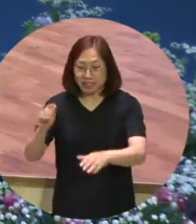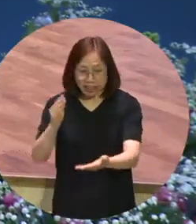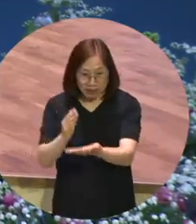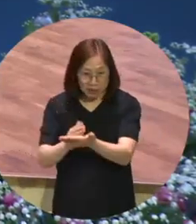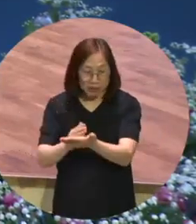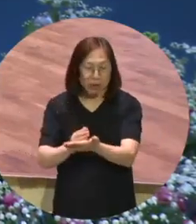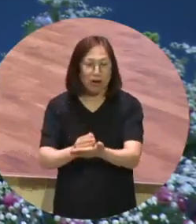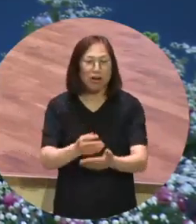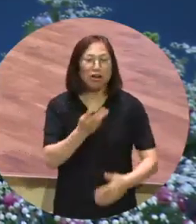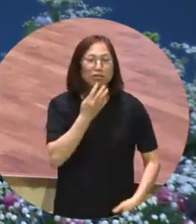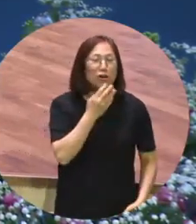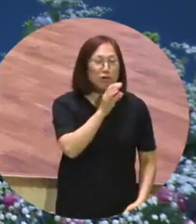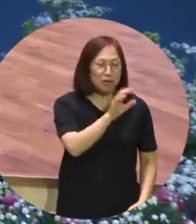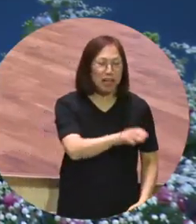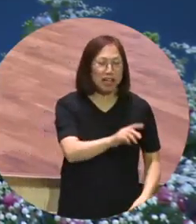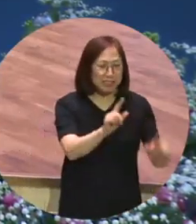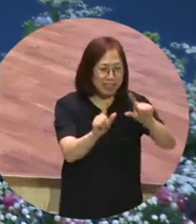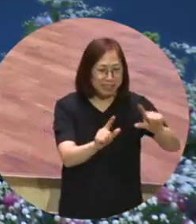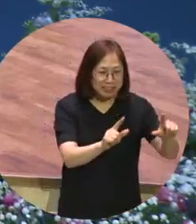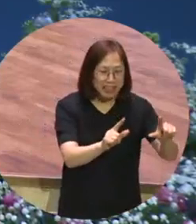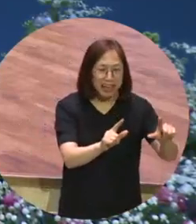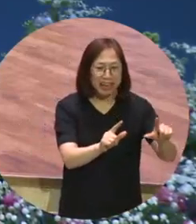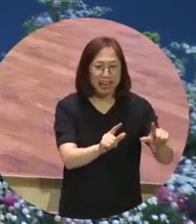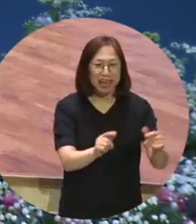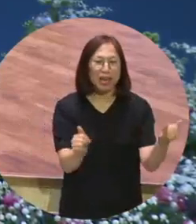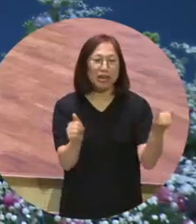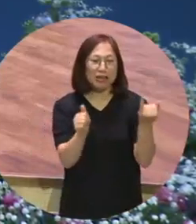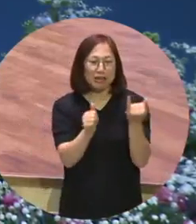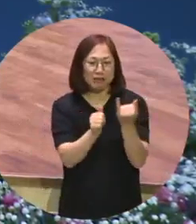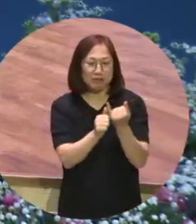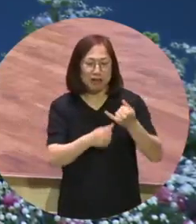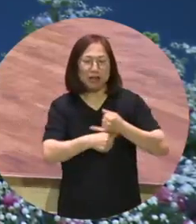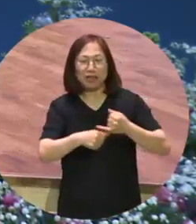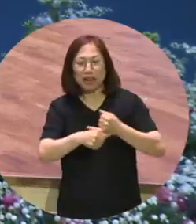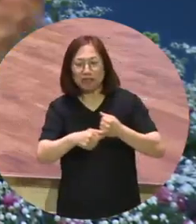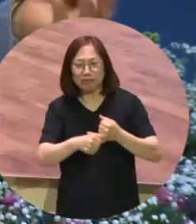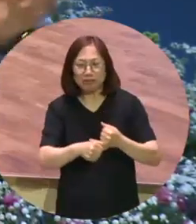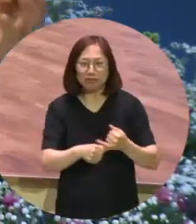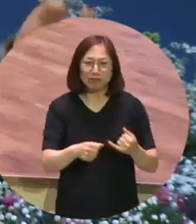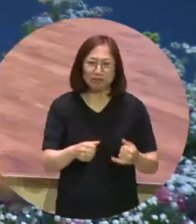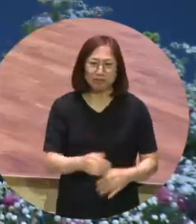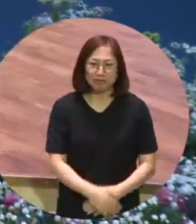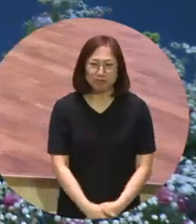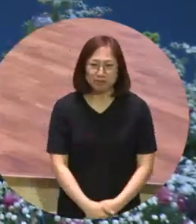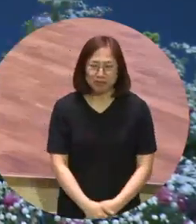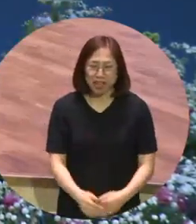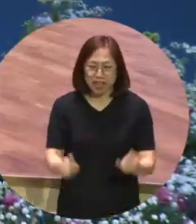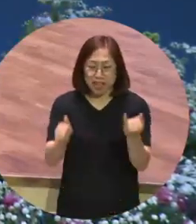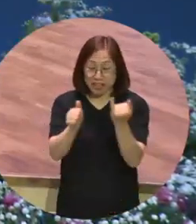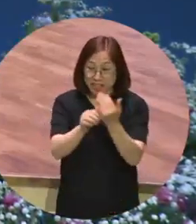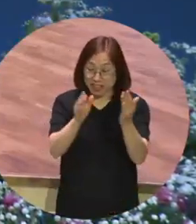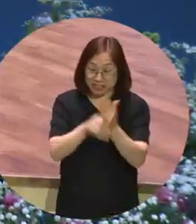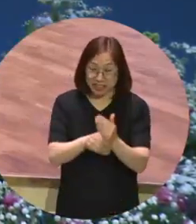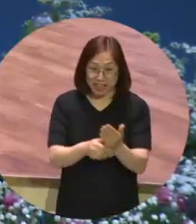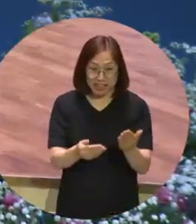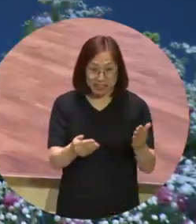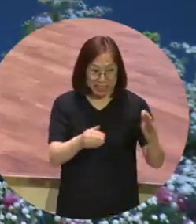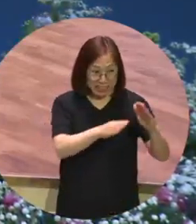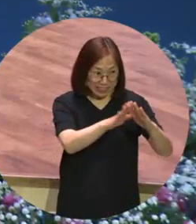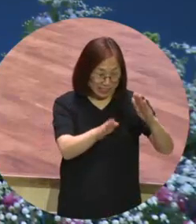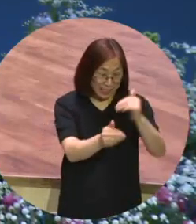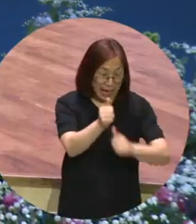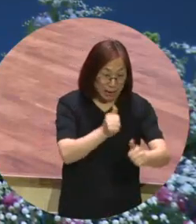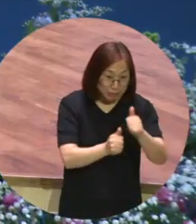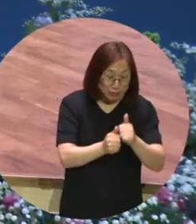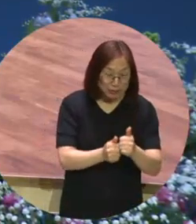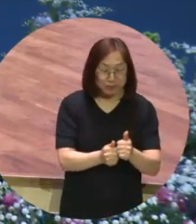여러분요 결혼할 때 막 학벌 뭐 집안 뭐 직장 하나님 그래 너 다 해라